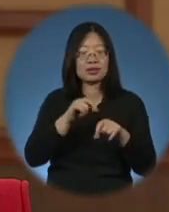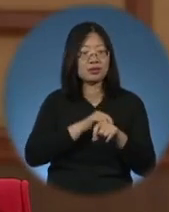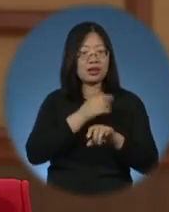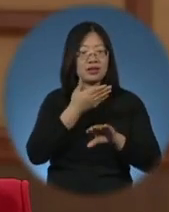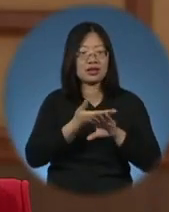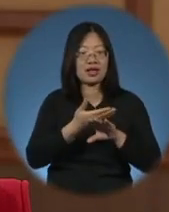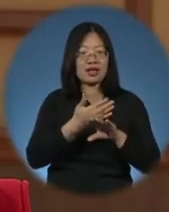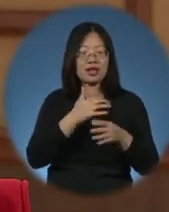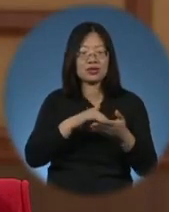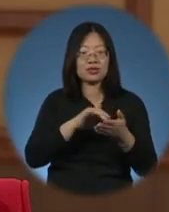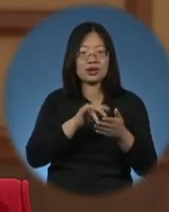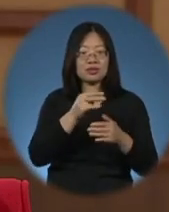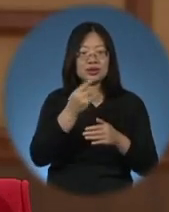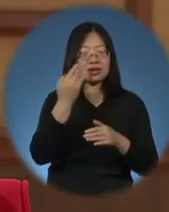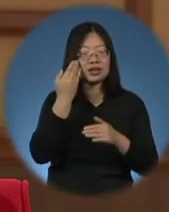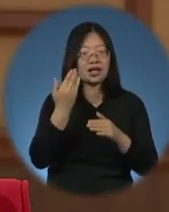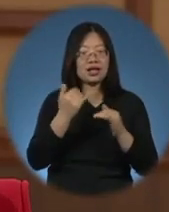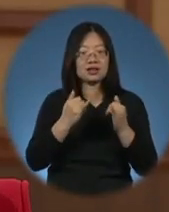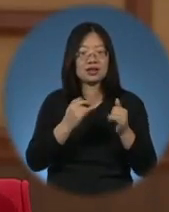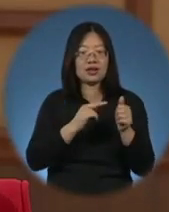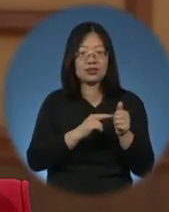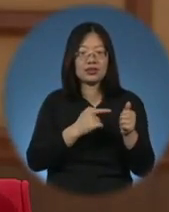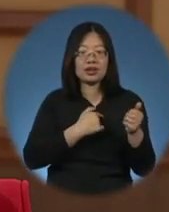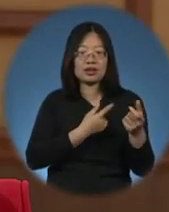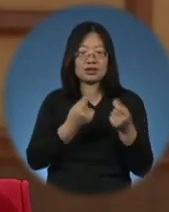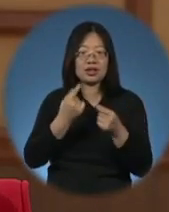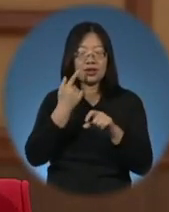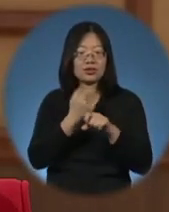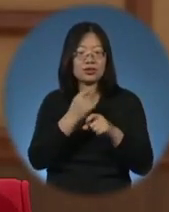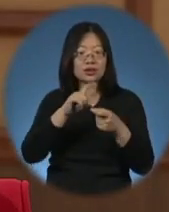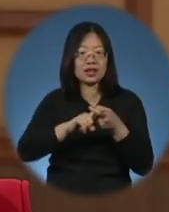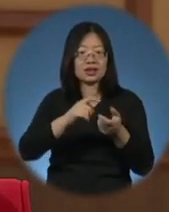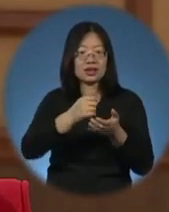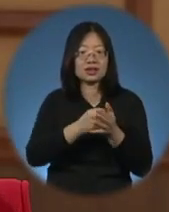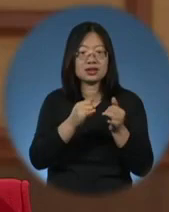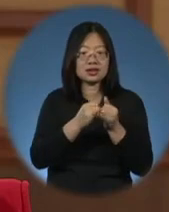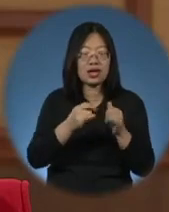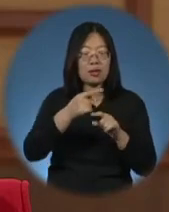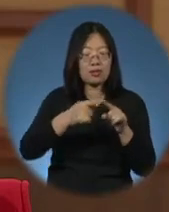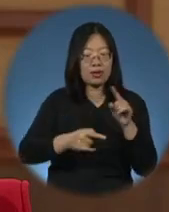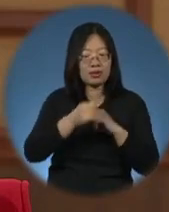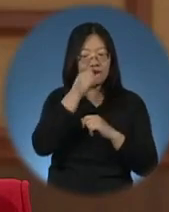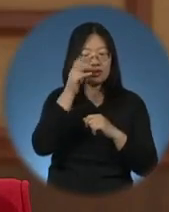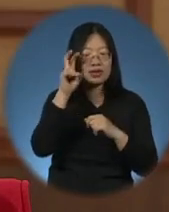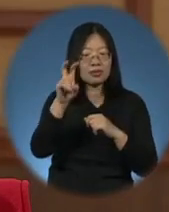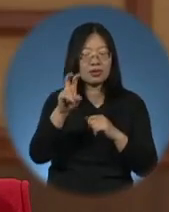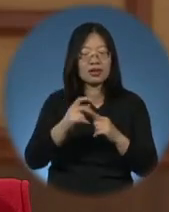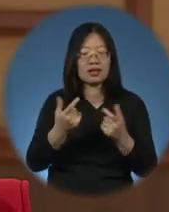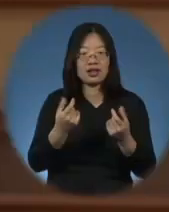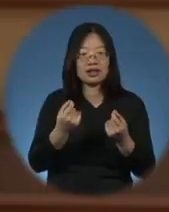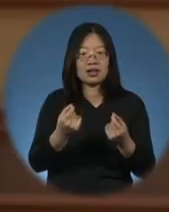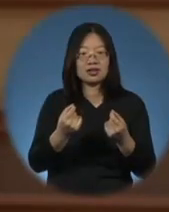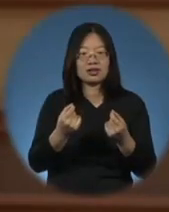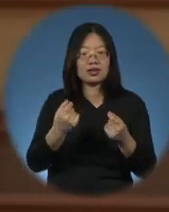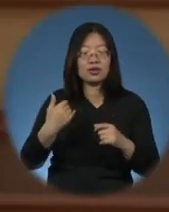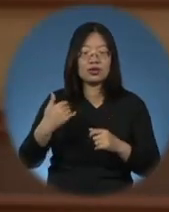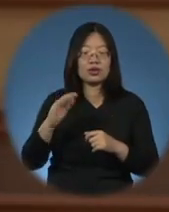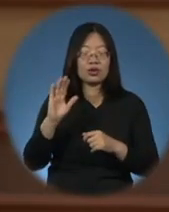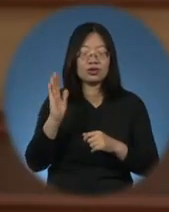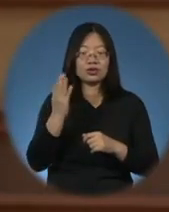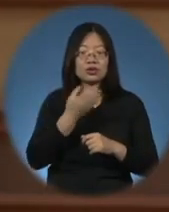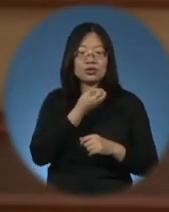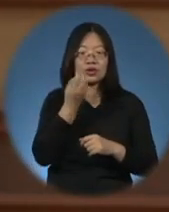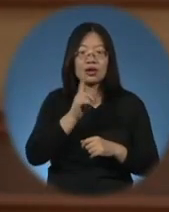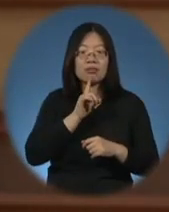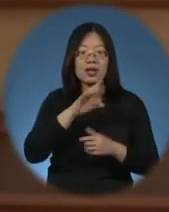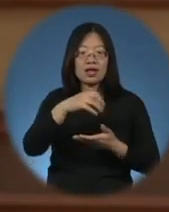아니고요. 예. 통계물리학 하시는 분들 중엔 저하고 비슷한 연구 관심을 가지고 계신 분이 한 절반은 되지 않을까 싶은데요. 이런 걸 요즘 또